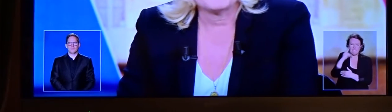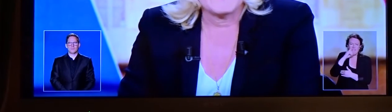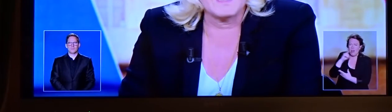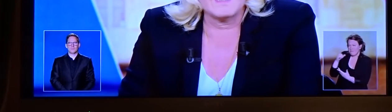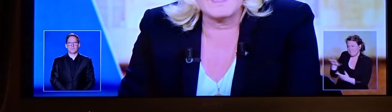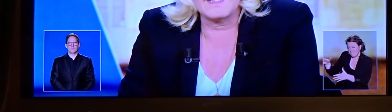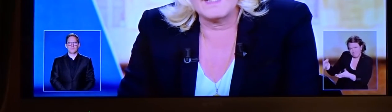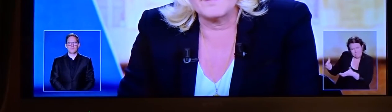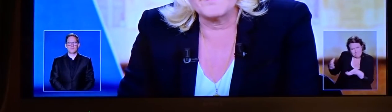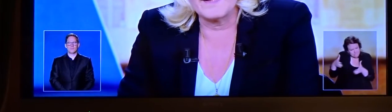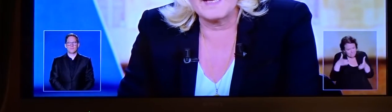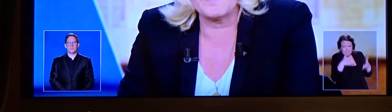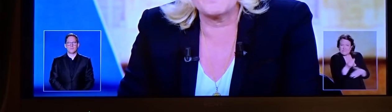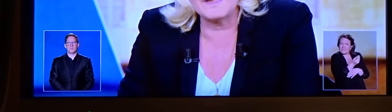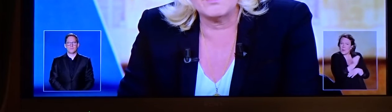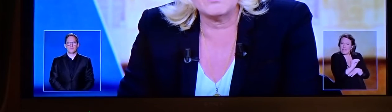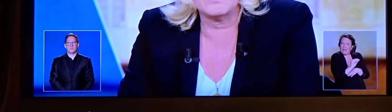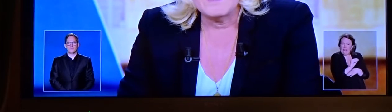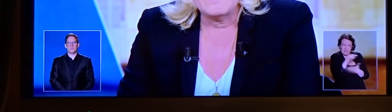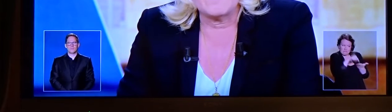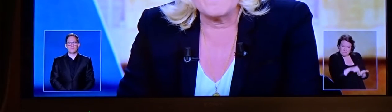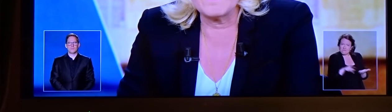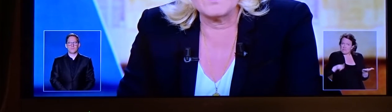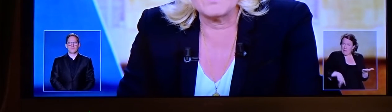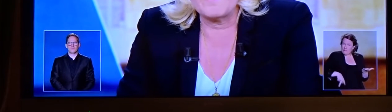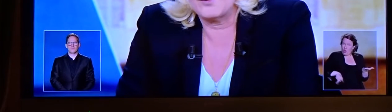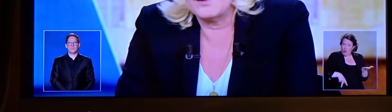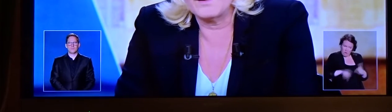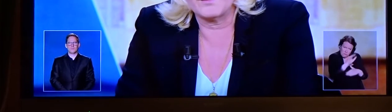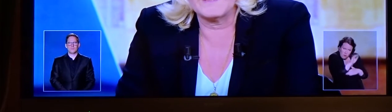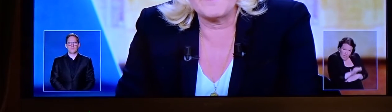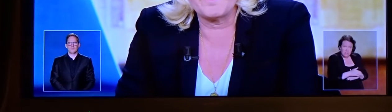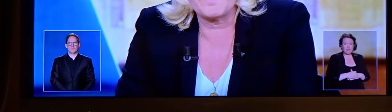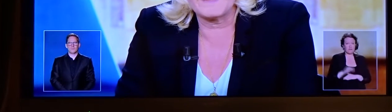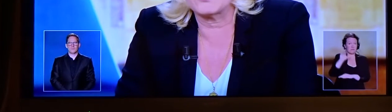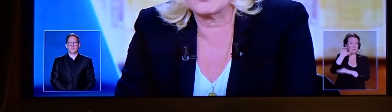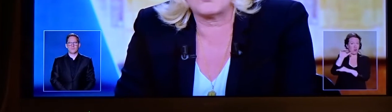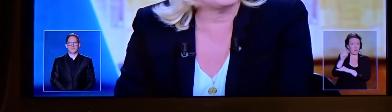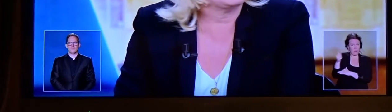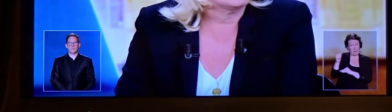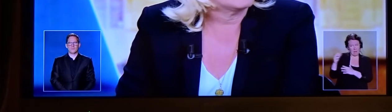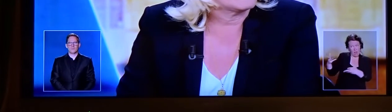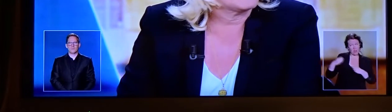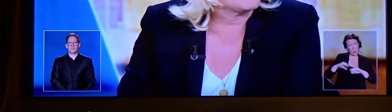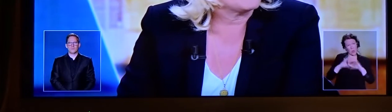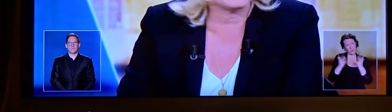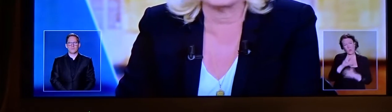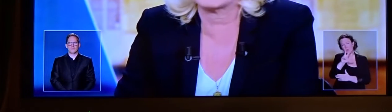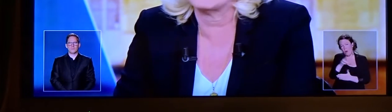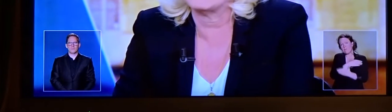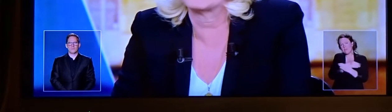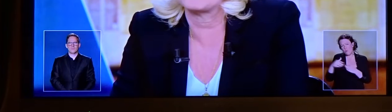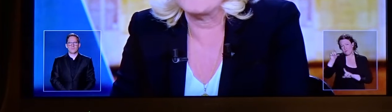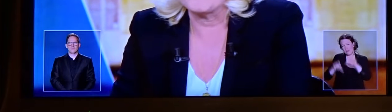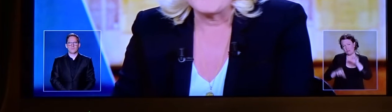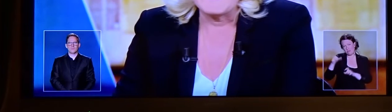sécurité à Perpignan. La Pologne en est à près de 3 millions de réfugiés